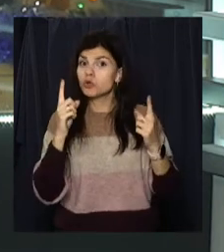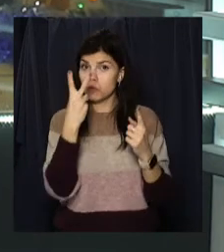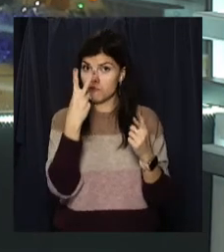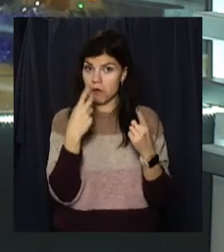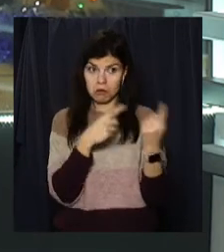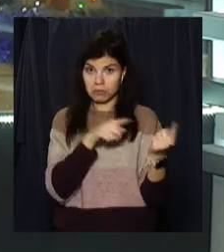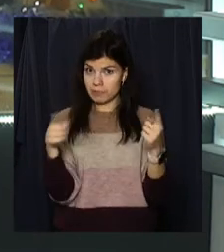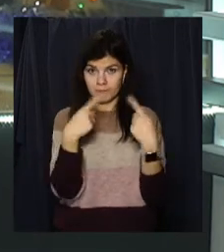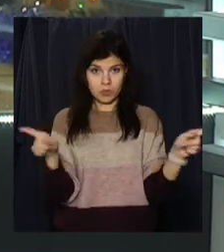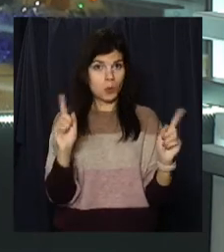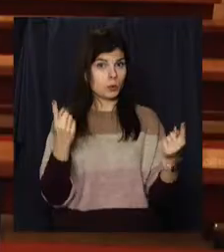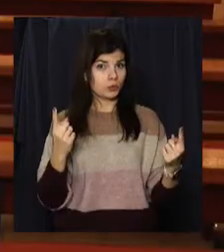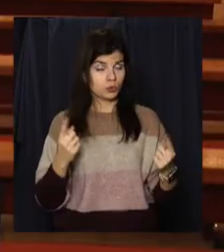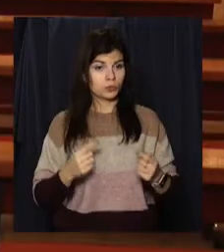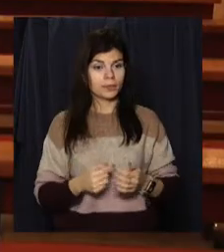сюжеті.